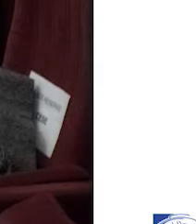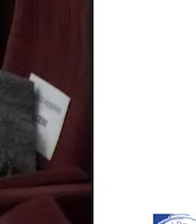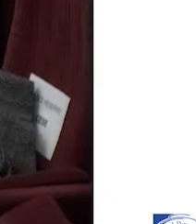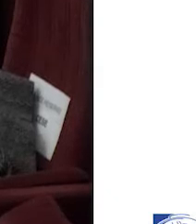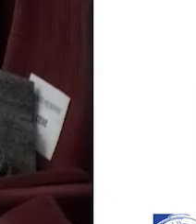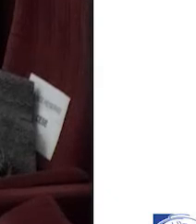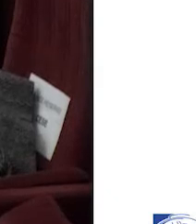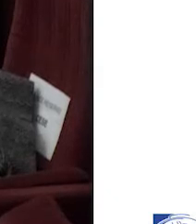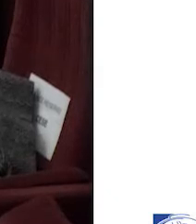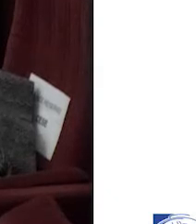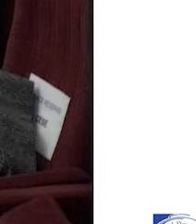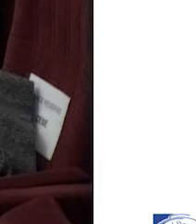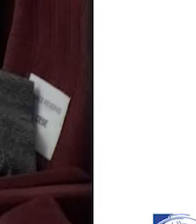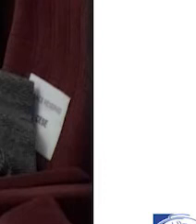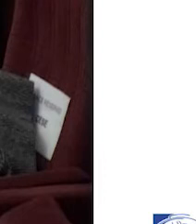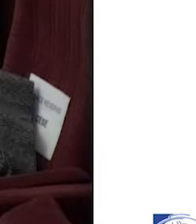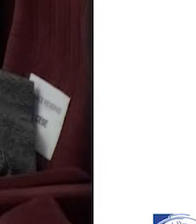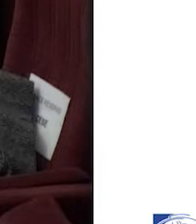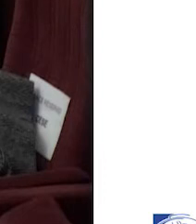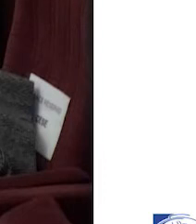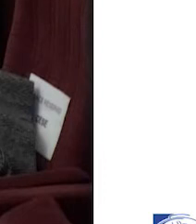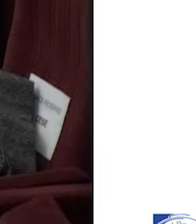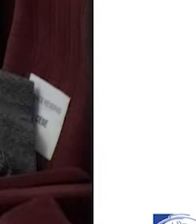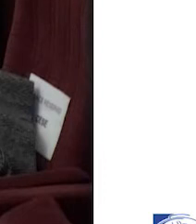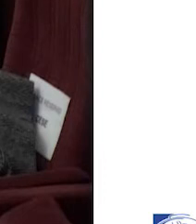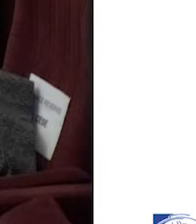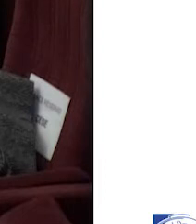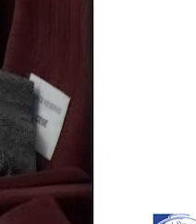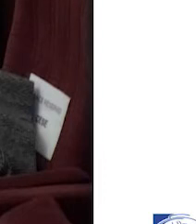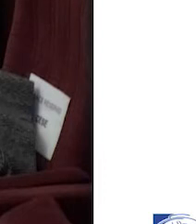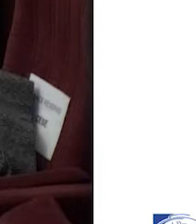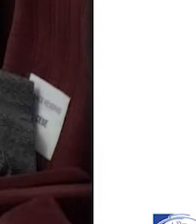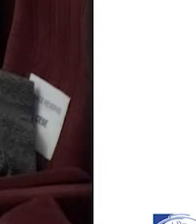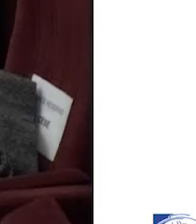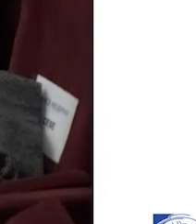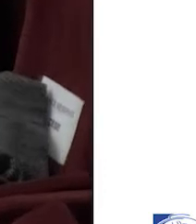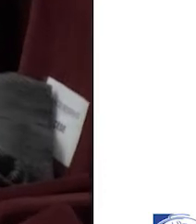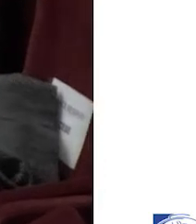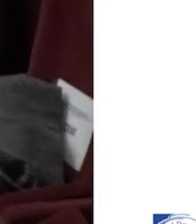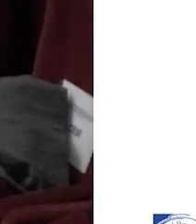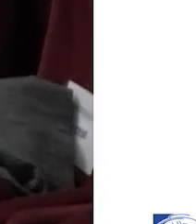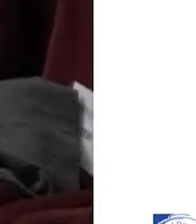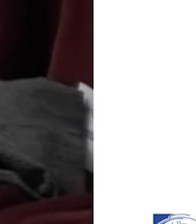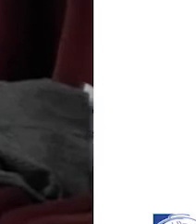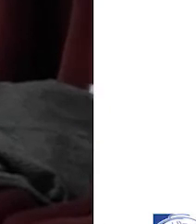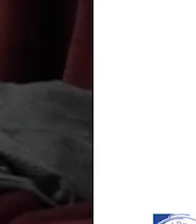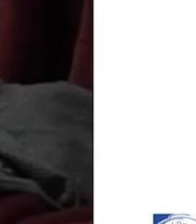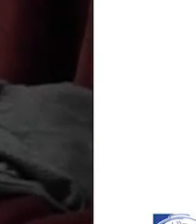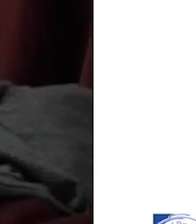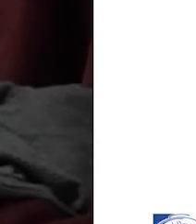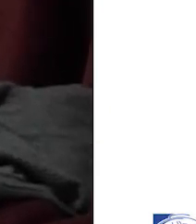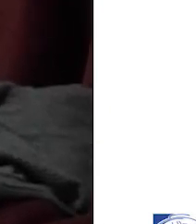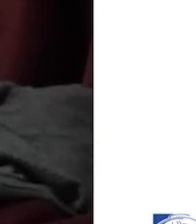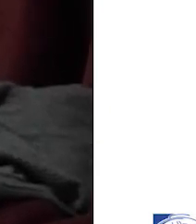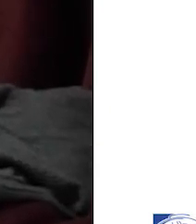pas des photos que tu ne veux pas mettre, ne mets pas trop d'informations. Il y a peut-être des choses très simples à faire. Enfin,